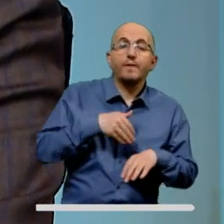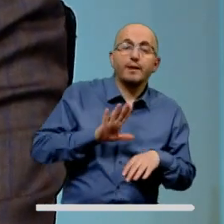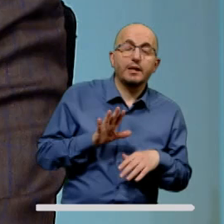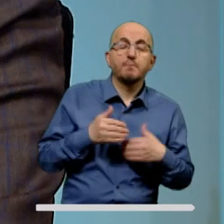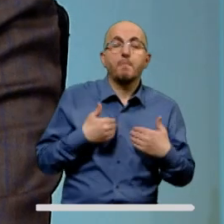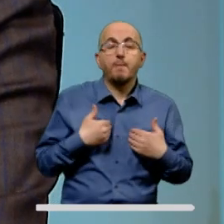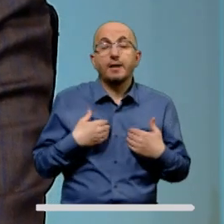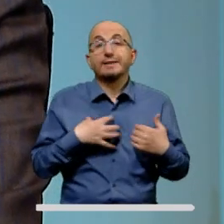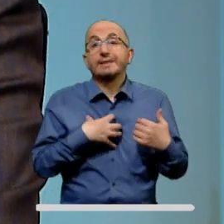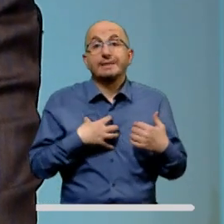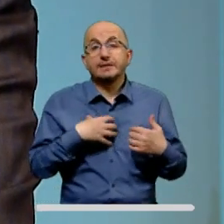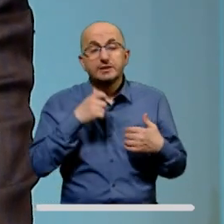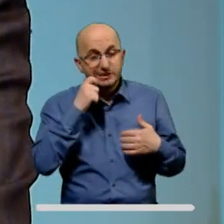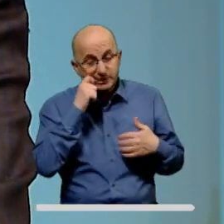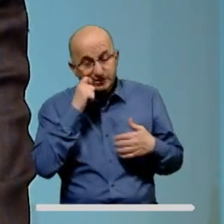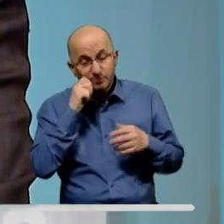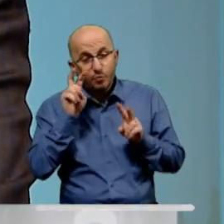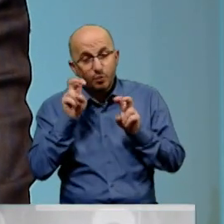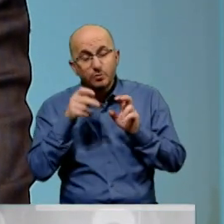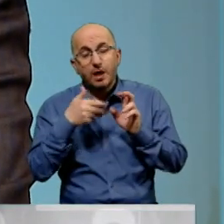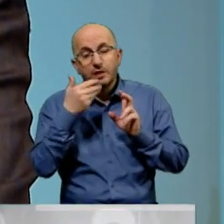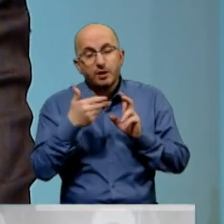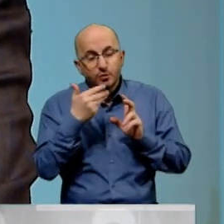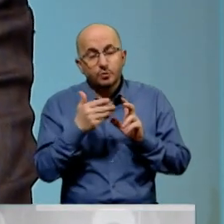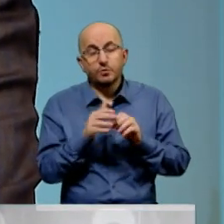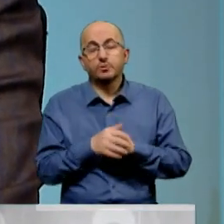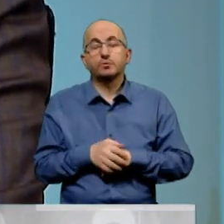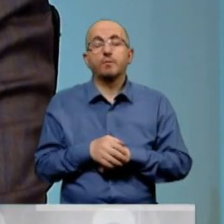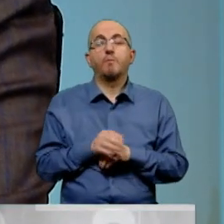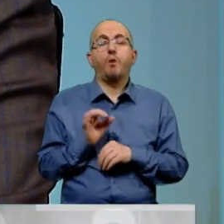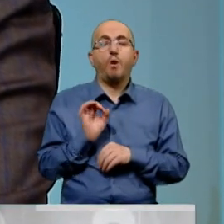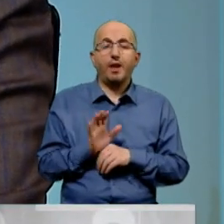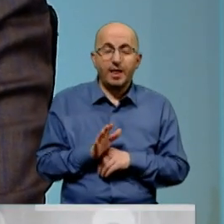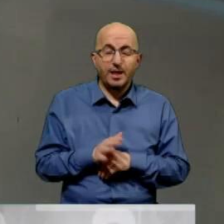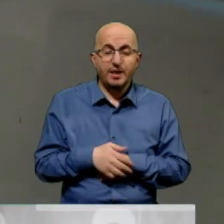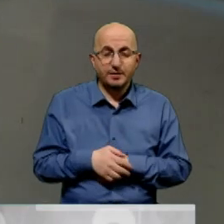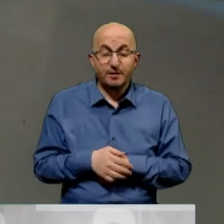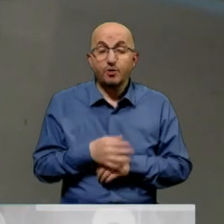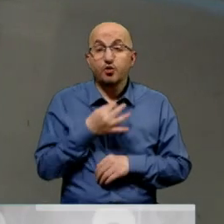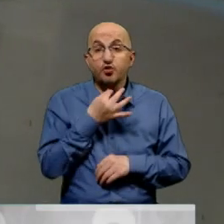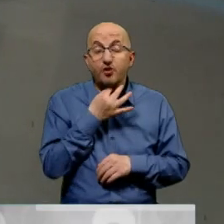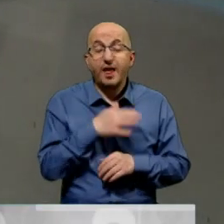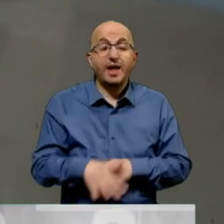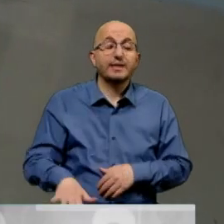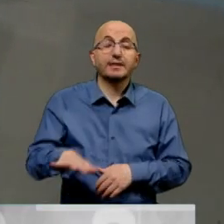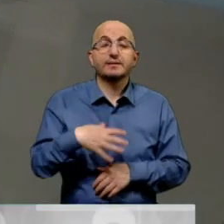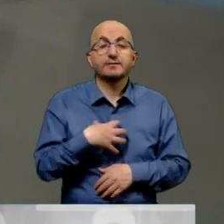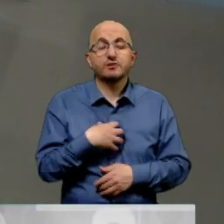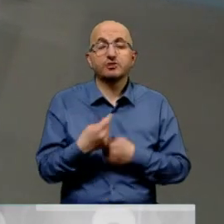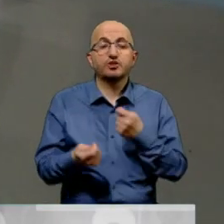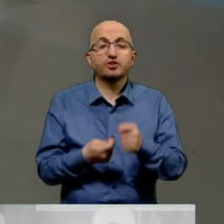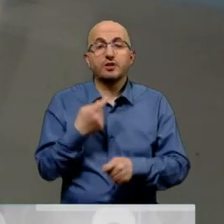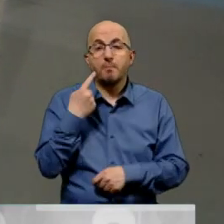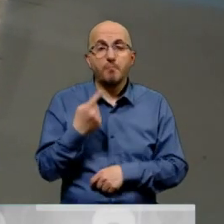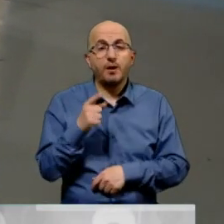dini ve şeyi anlatıyoruz işte bu noktada öyle Lütfen herkes kendi işine